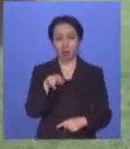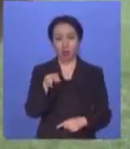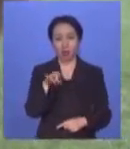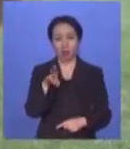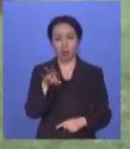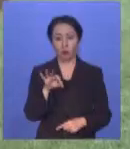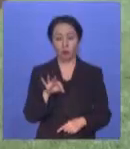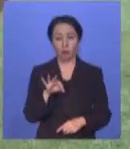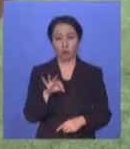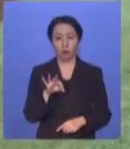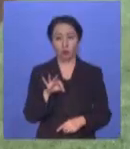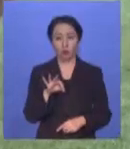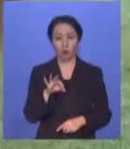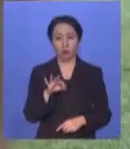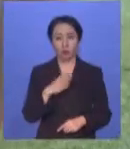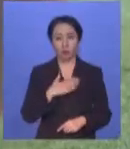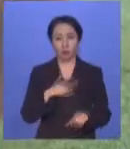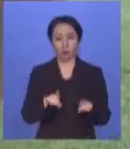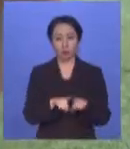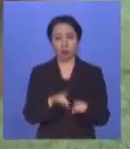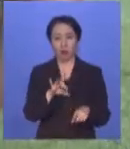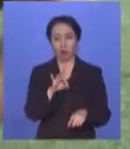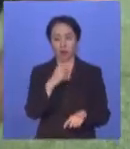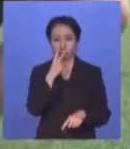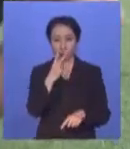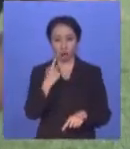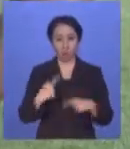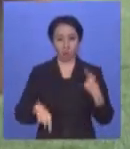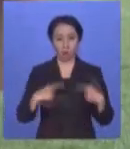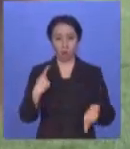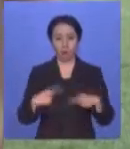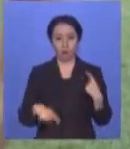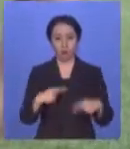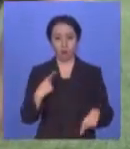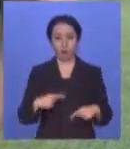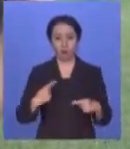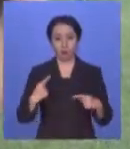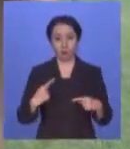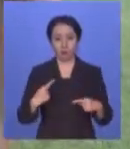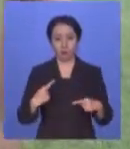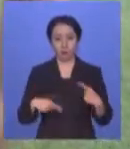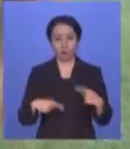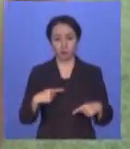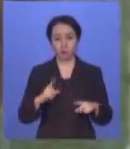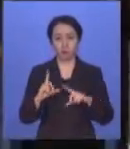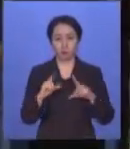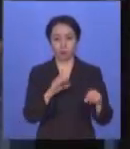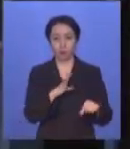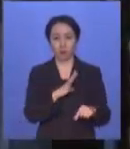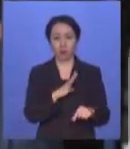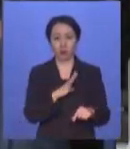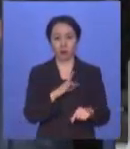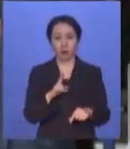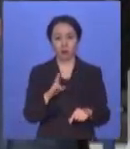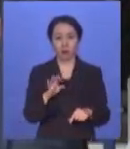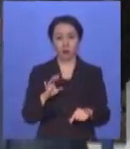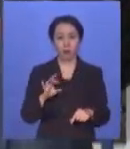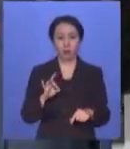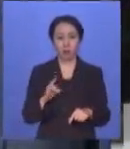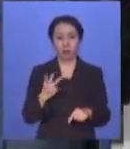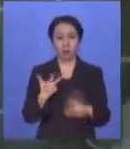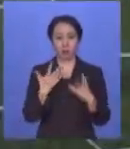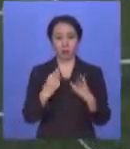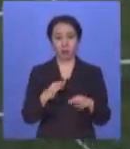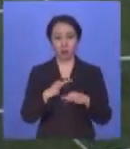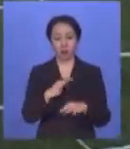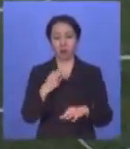ол мен Роналдоға қара футболға жарыс футболға бардым. Junior Cup турнирі 3 күнге